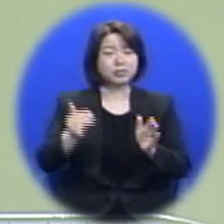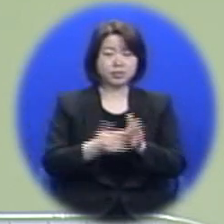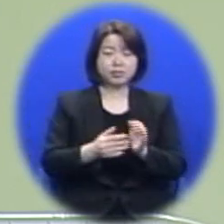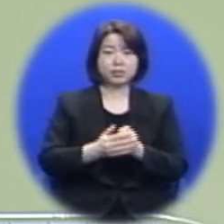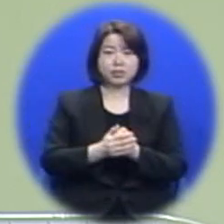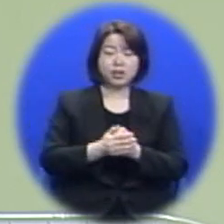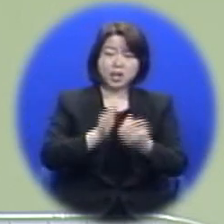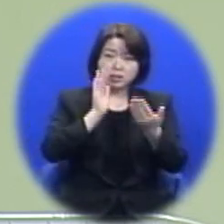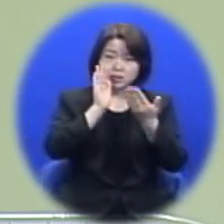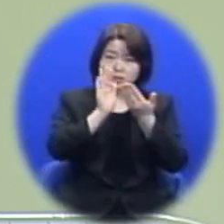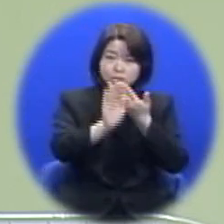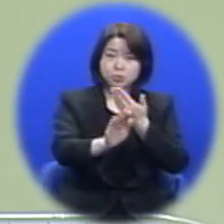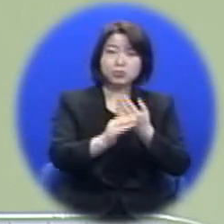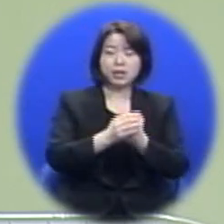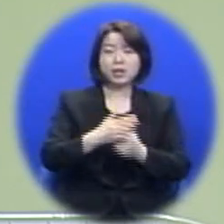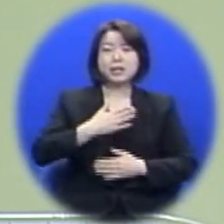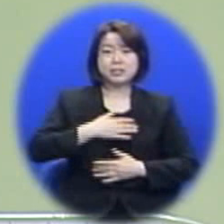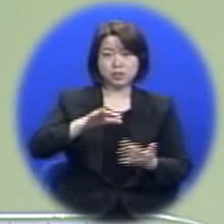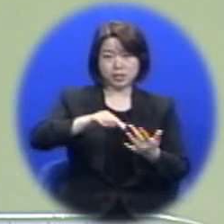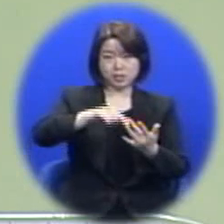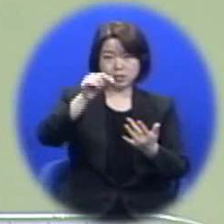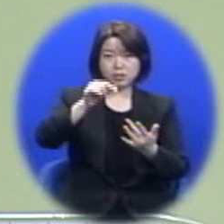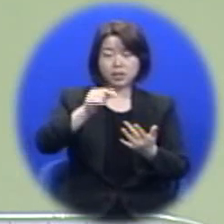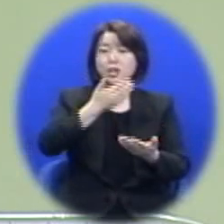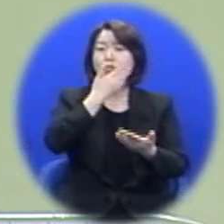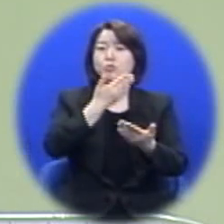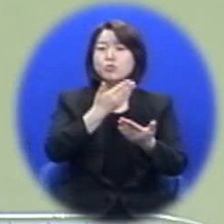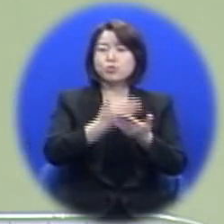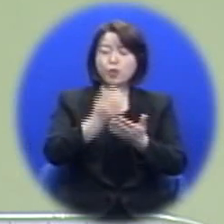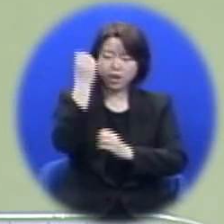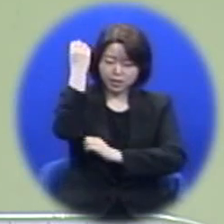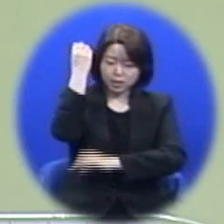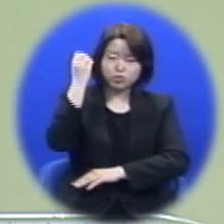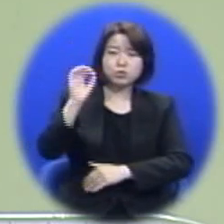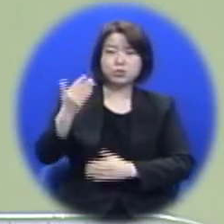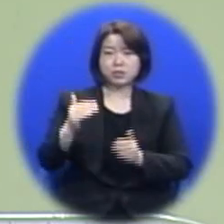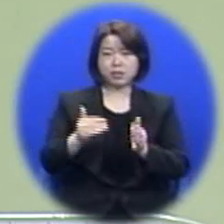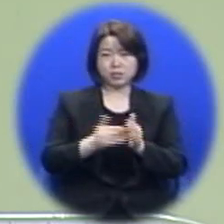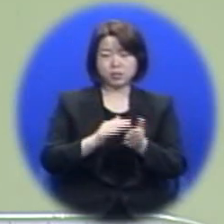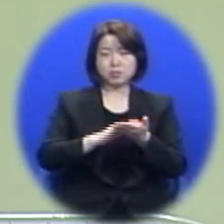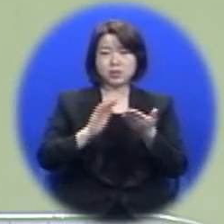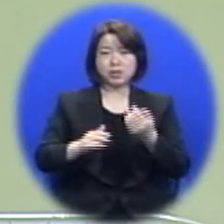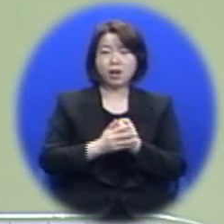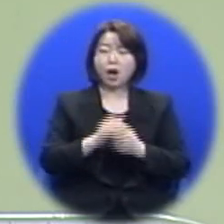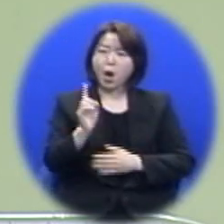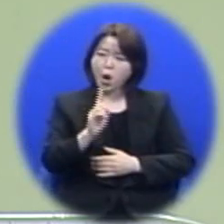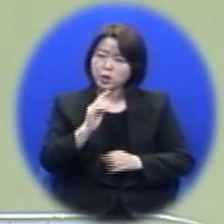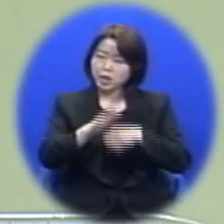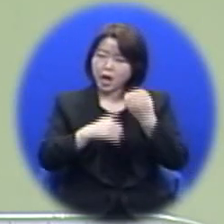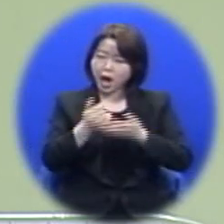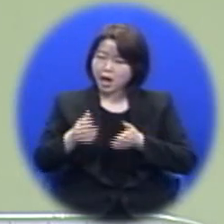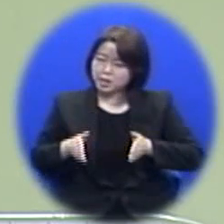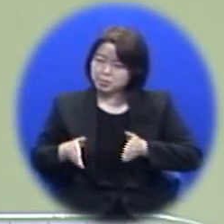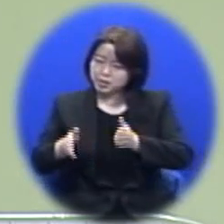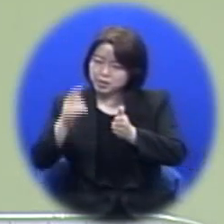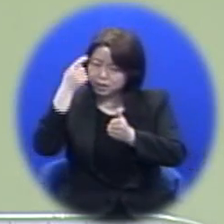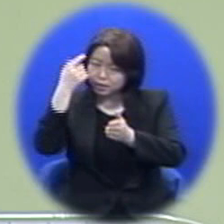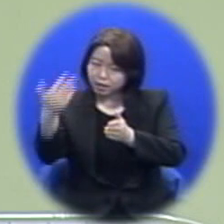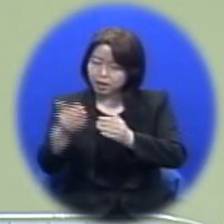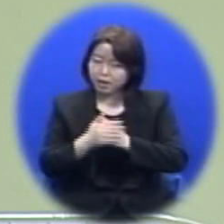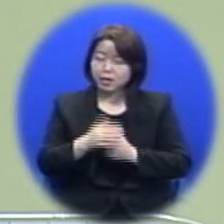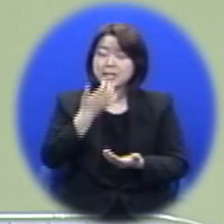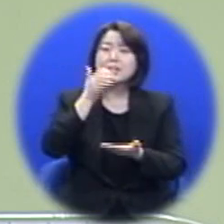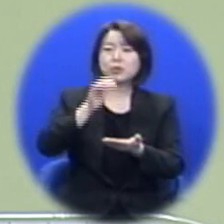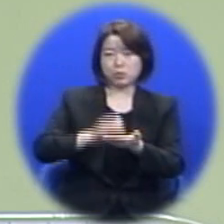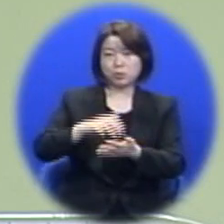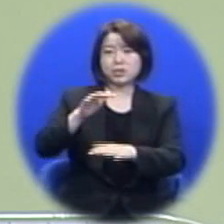그 이후에 저의 선택의 중요한 기준이 됐습니다 어떤 길이 하나님의 길일까 돌 짝 박 가는